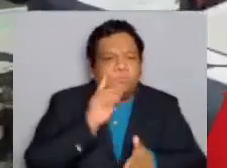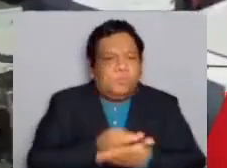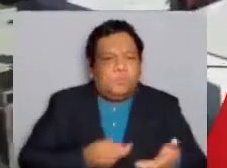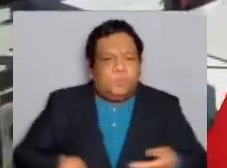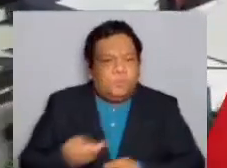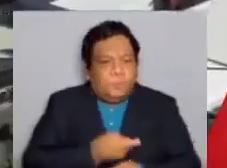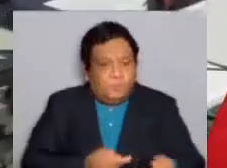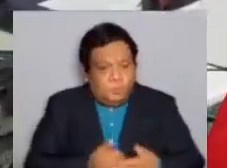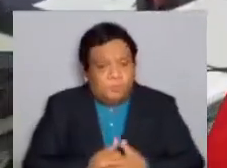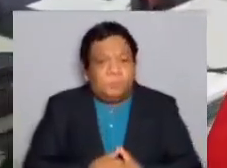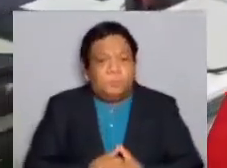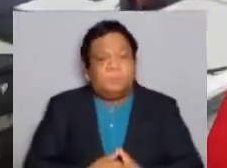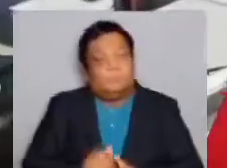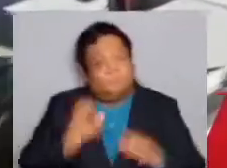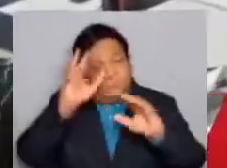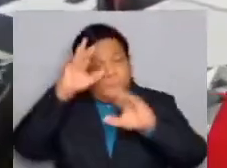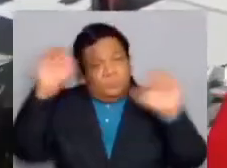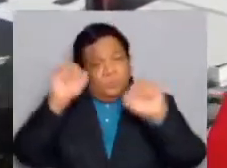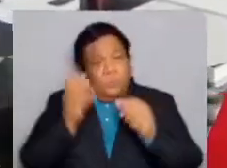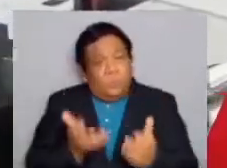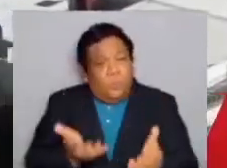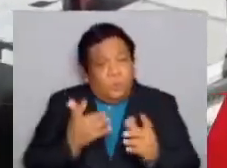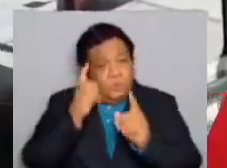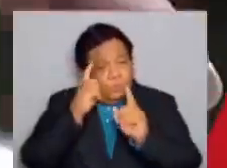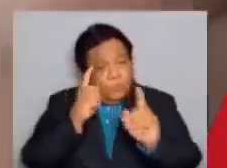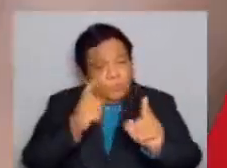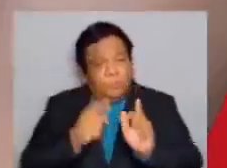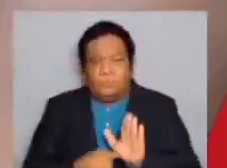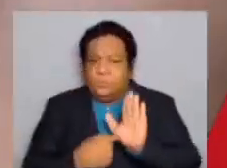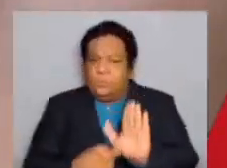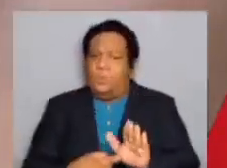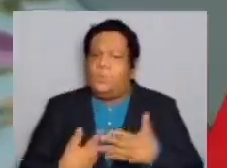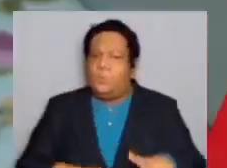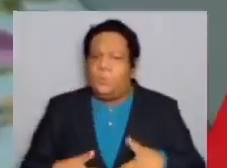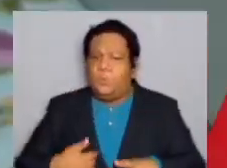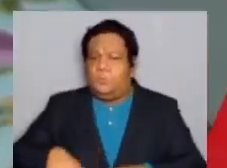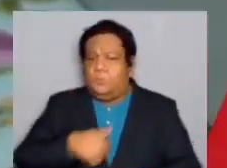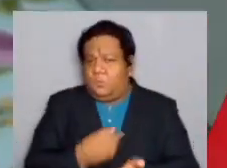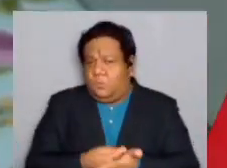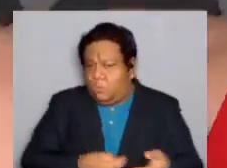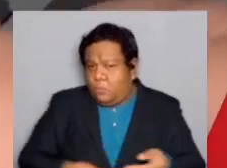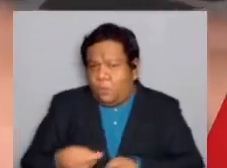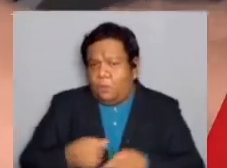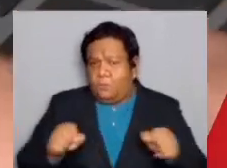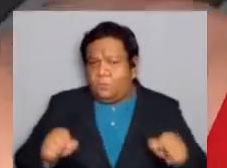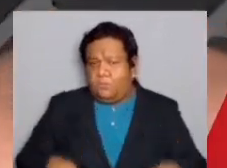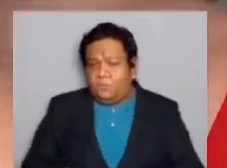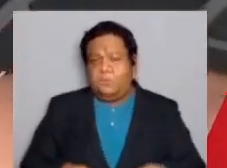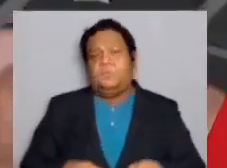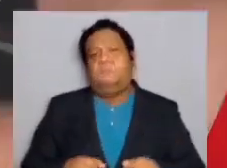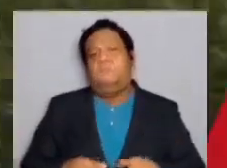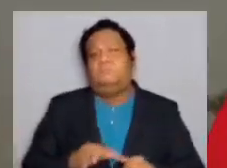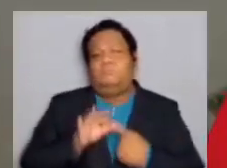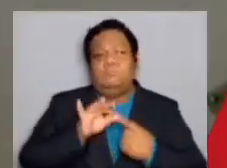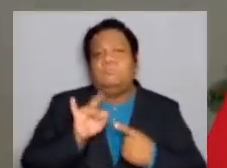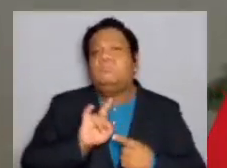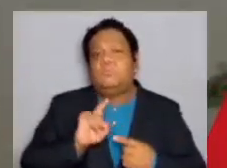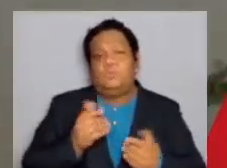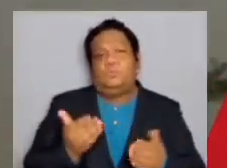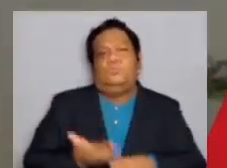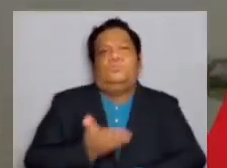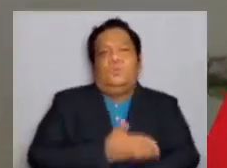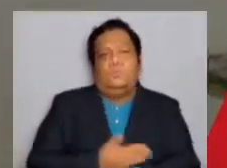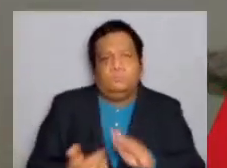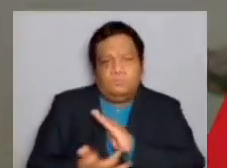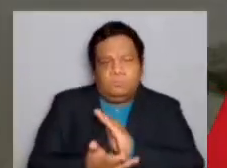na lalo pang maipamalas ang potensyal ng ating ekonomiya sa mundo, gayon din ang digitalization, sustainable development, pati ang